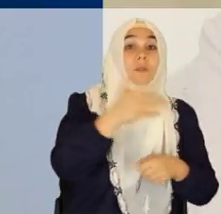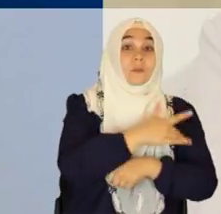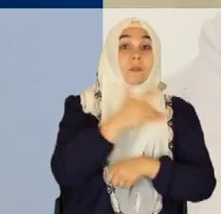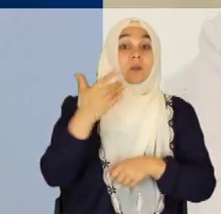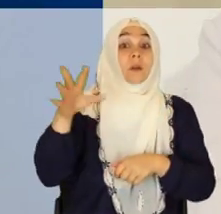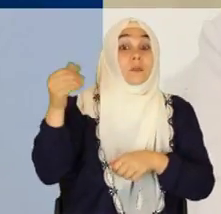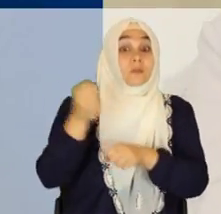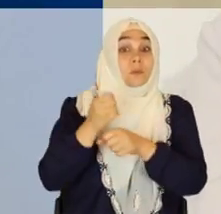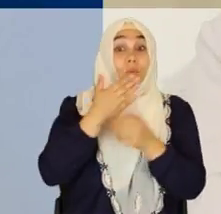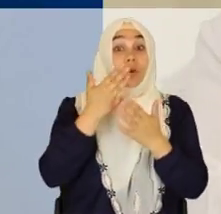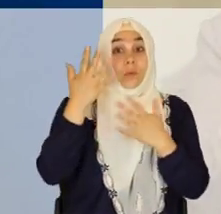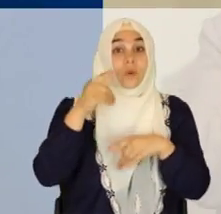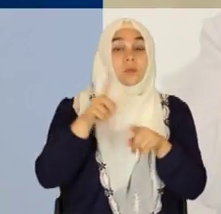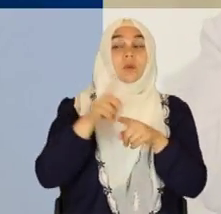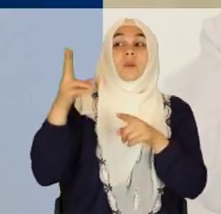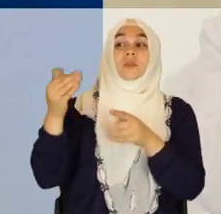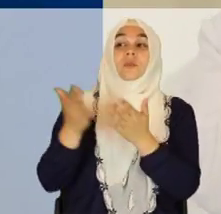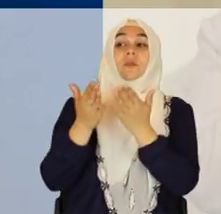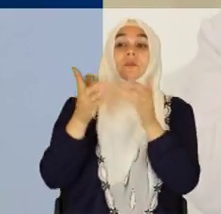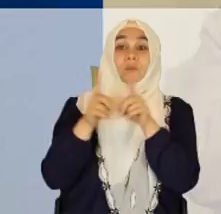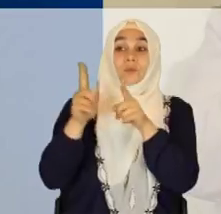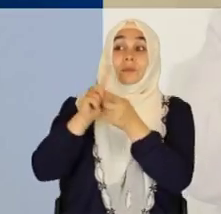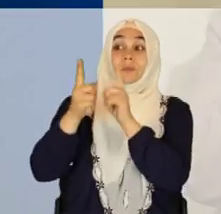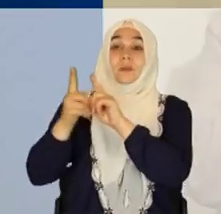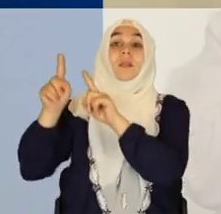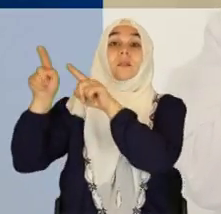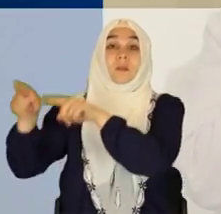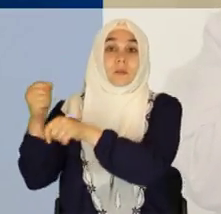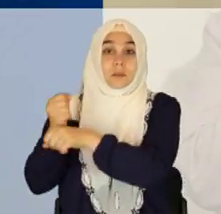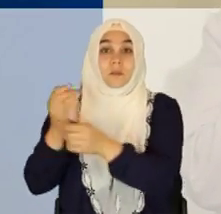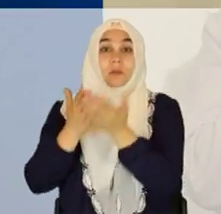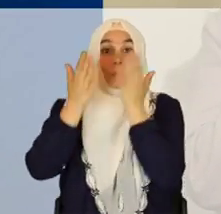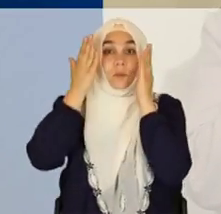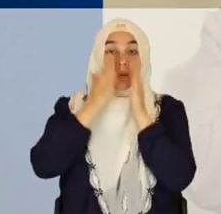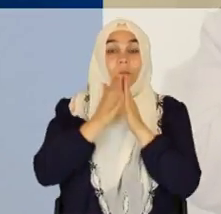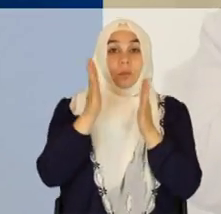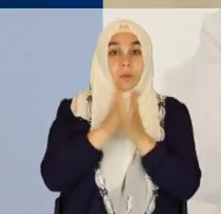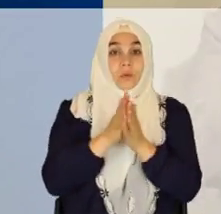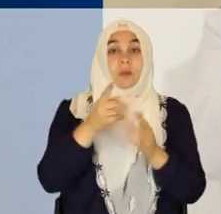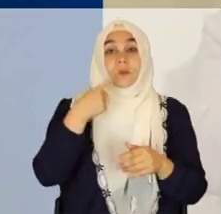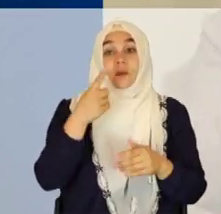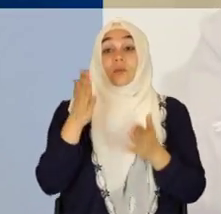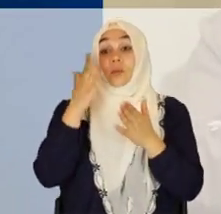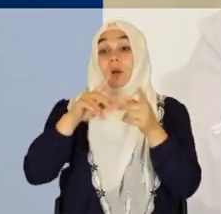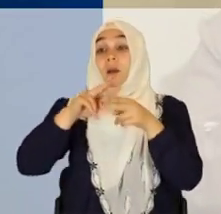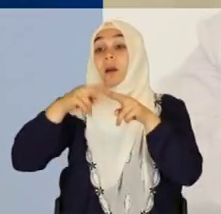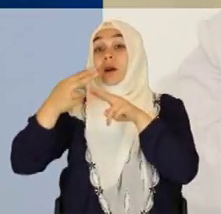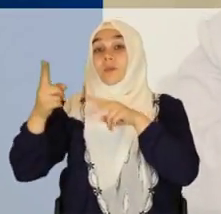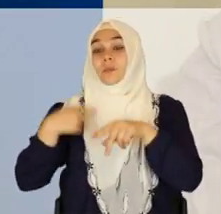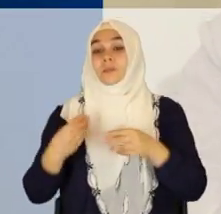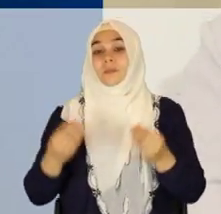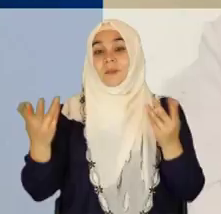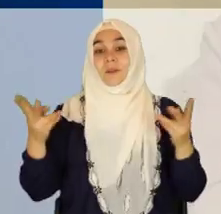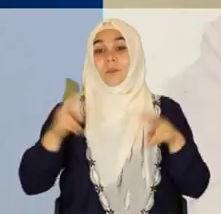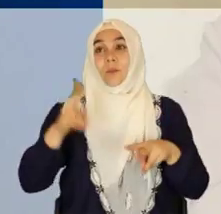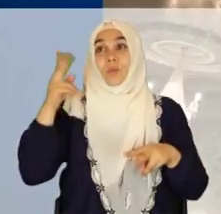duoni qildi, deyishlarida Oysha ona qo'llarini ko'tarib, xuddi duoni unga qilar ekanlar. Duosiga duoni qaytardik, sadaqa bizga qoldi